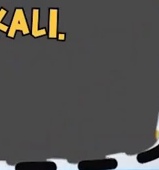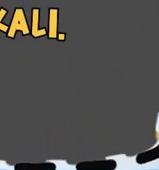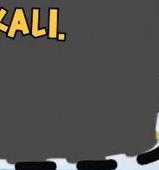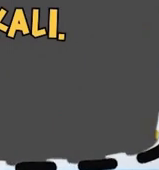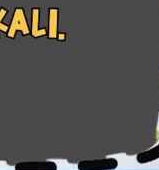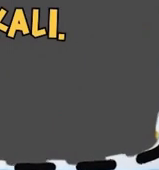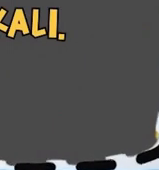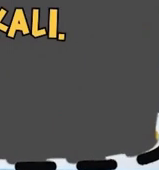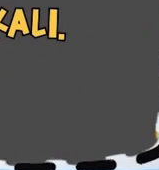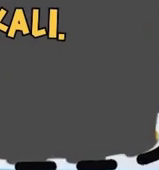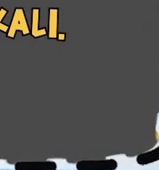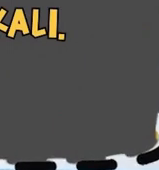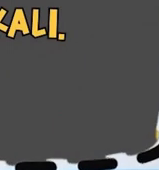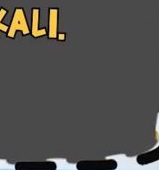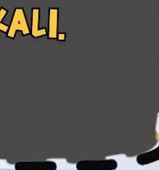memang